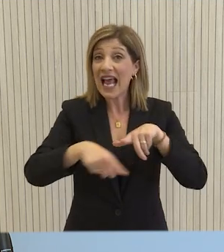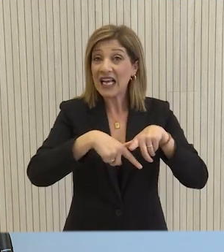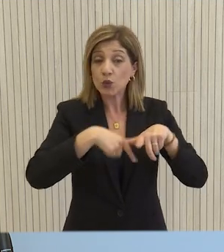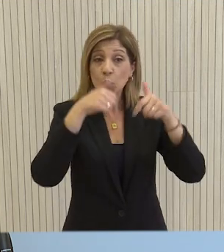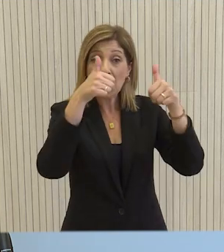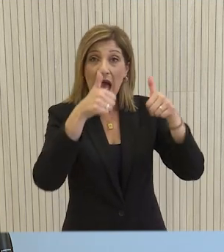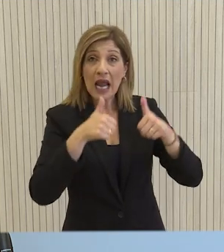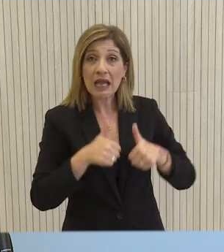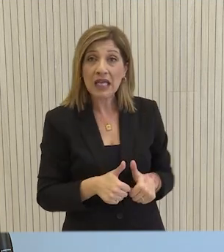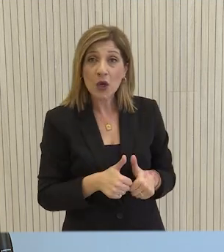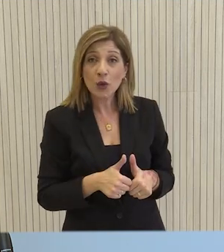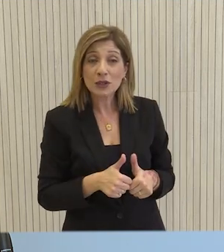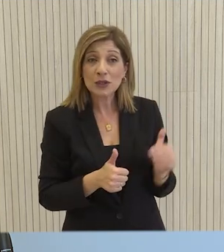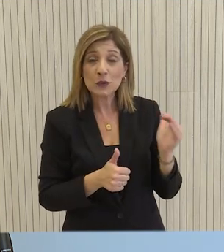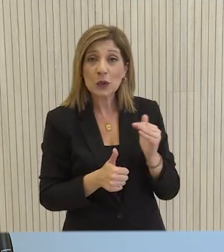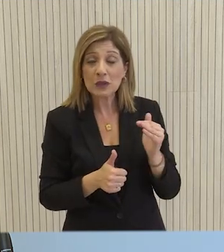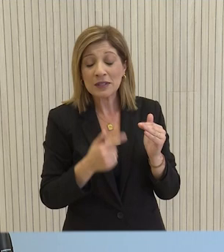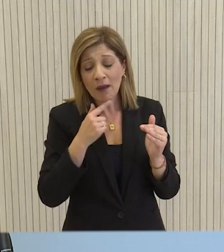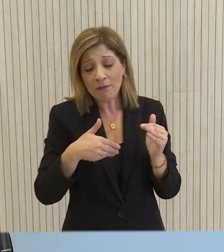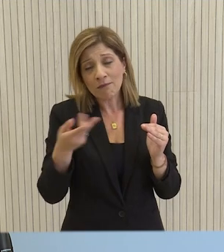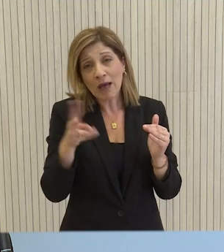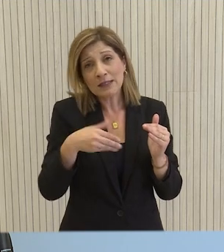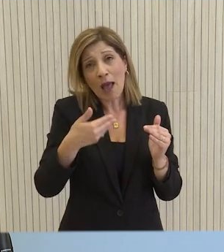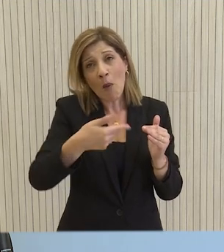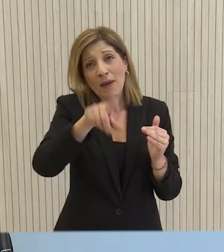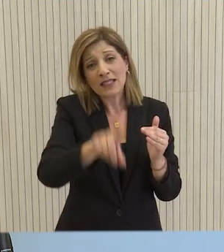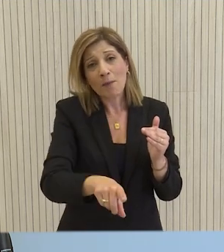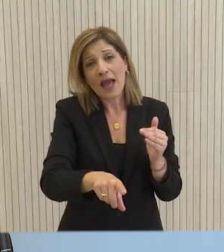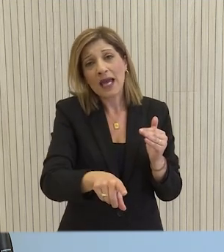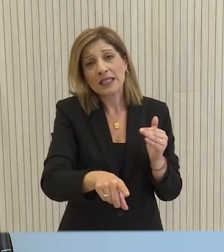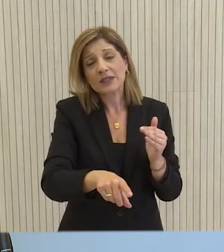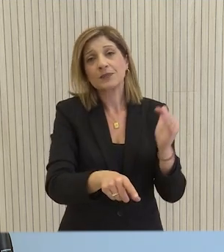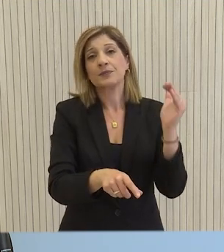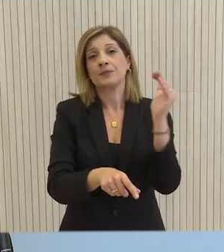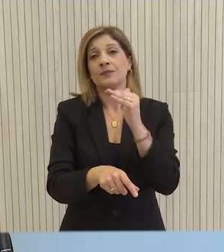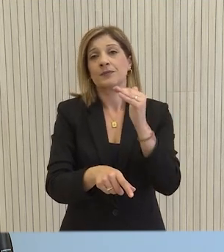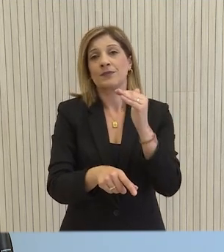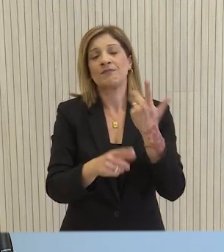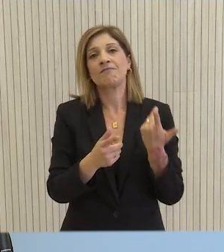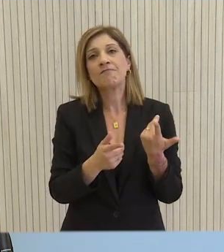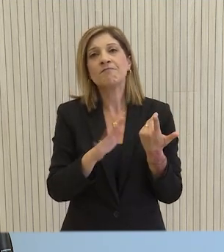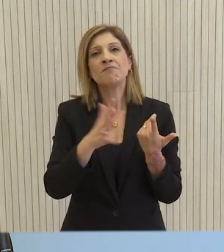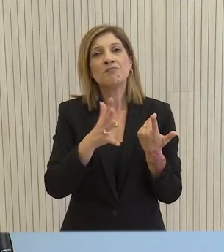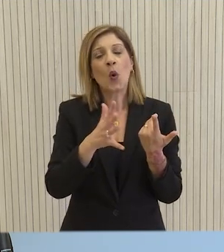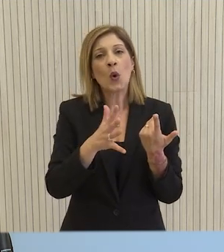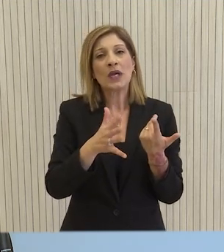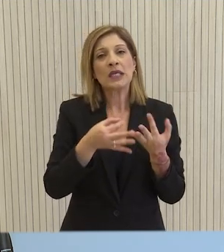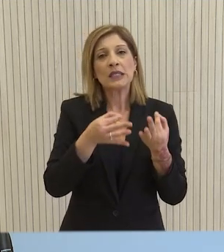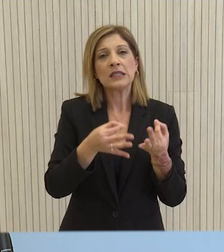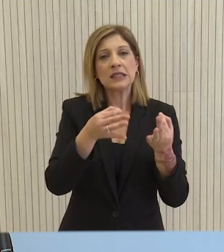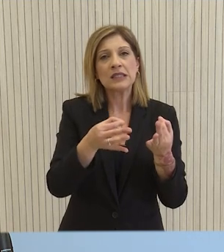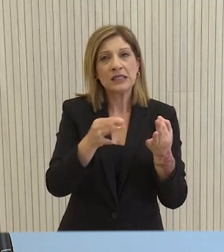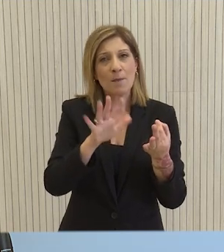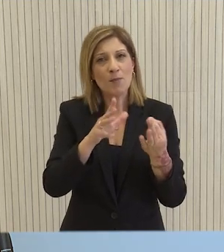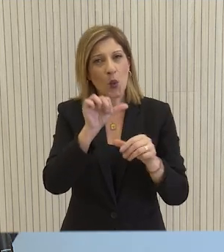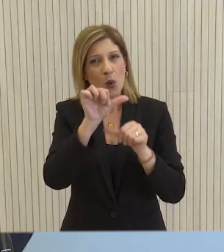Η ενημέρωση, επαναλαμβάνω, είναι ότι εντός των επόμενων ημερών θα γίνει επίσημη ανακοίνωση. Μήπως αυτό συμβαίνει γιατί δεν έχουν ακόμα κατασταλάξει στο